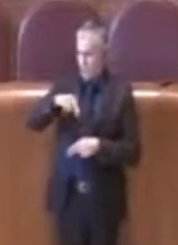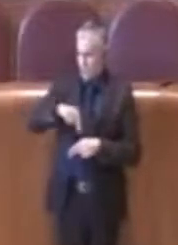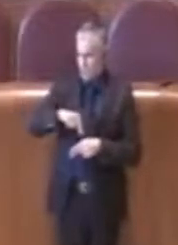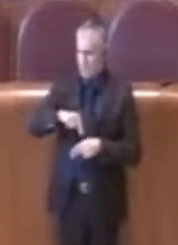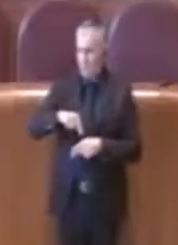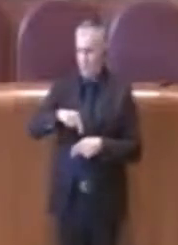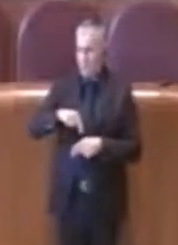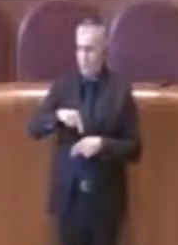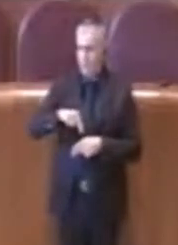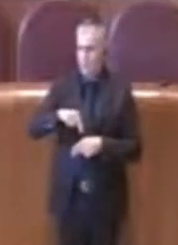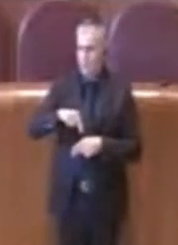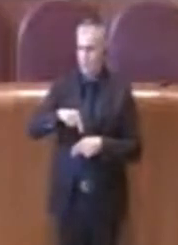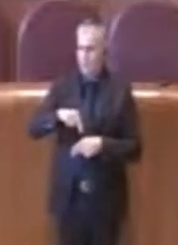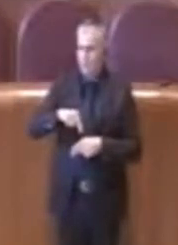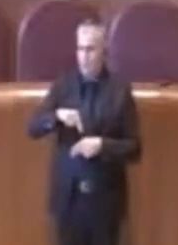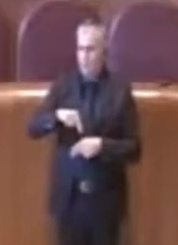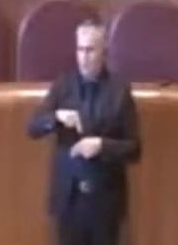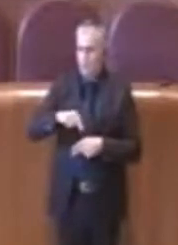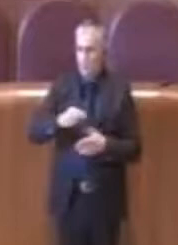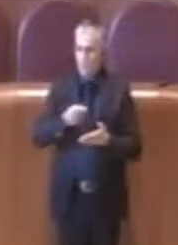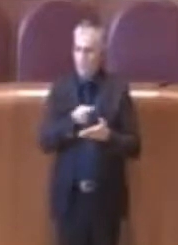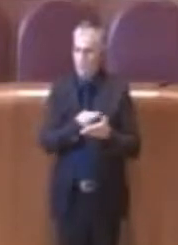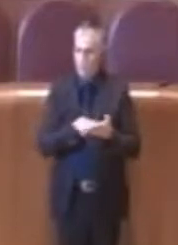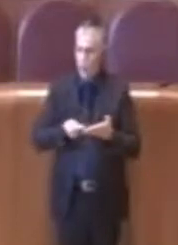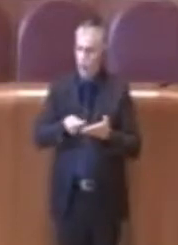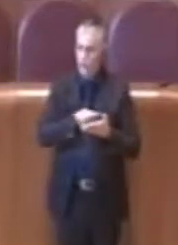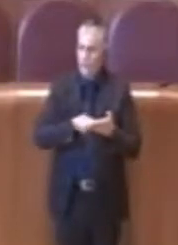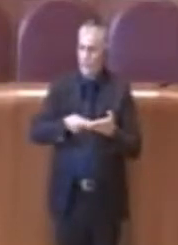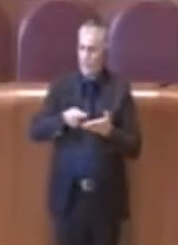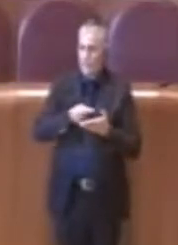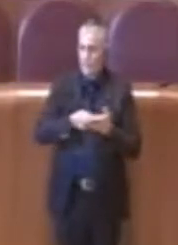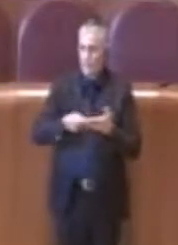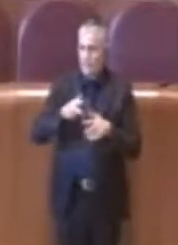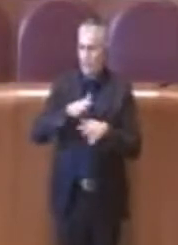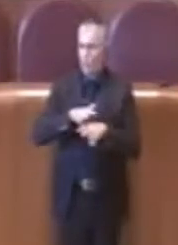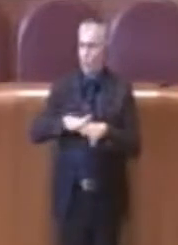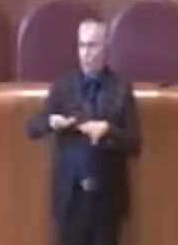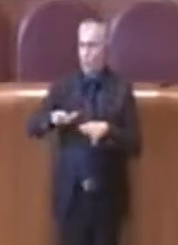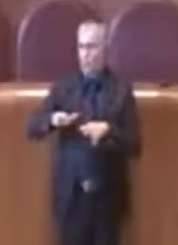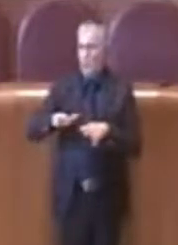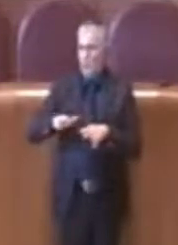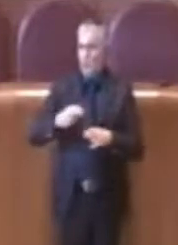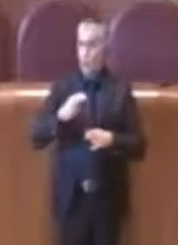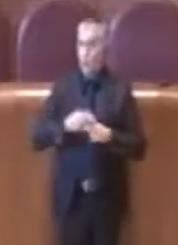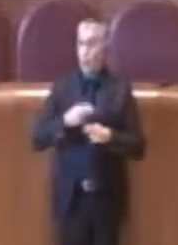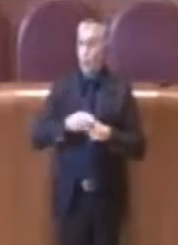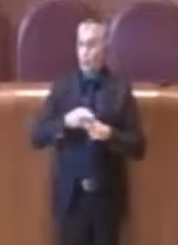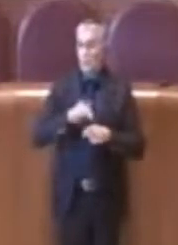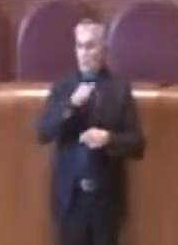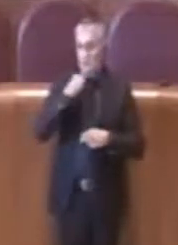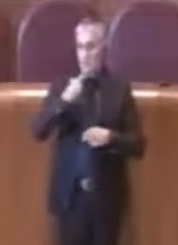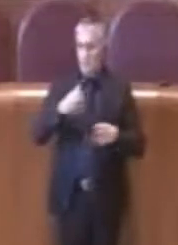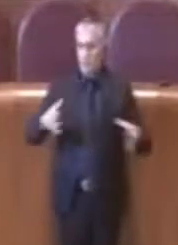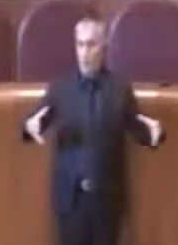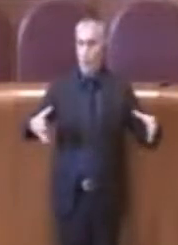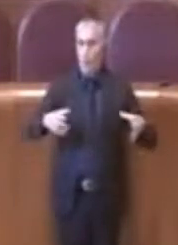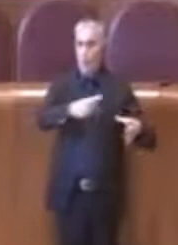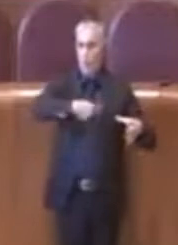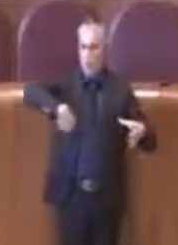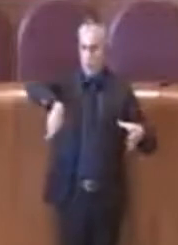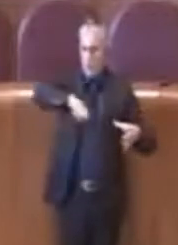l'aspetto dei progetti comunali utili alla collettività, che costituiscono di fatto una grande